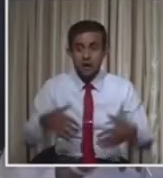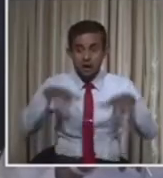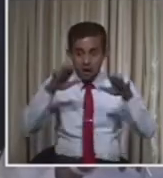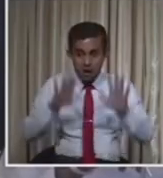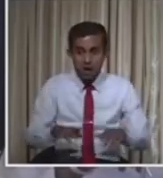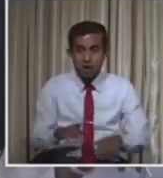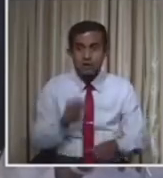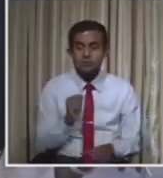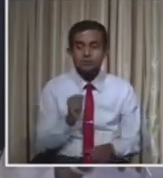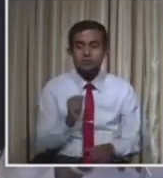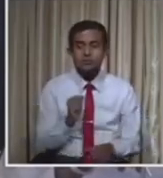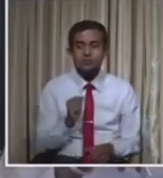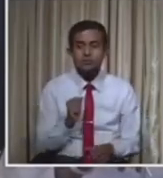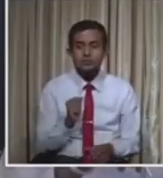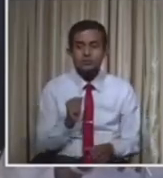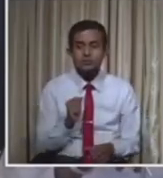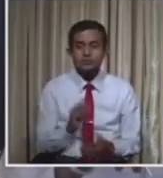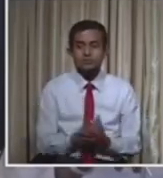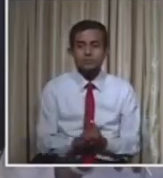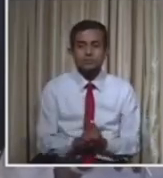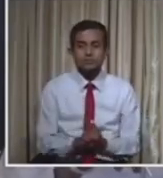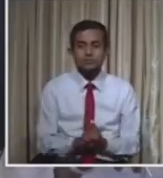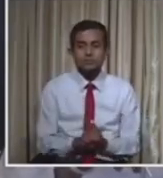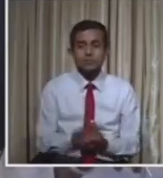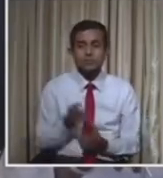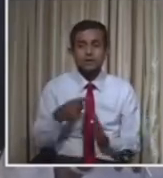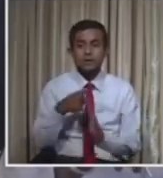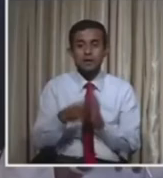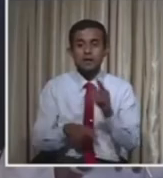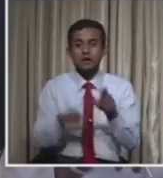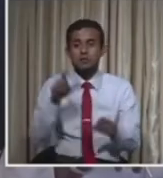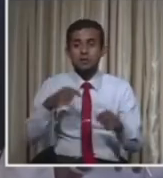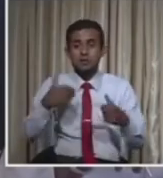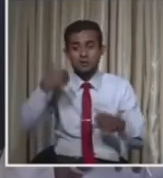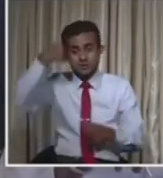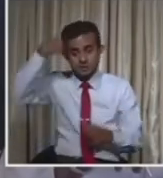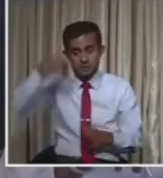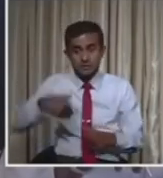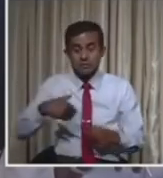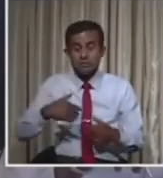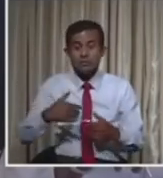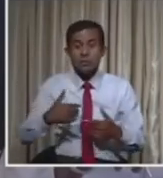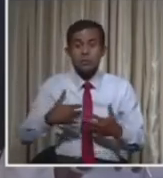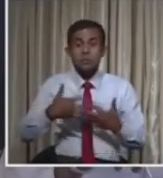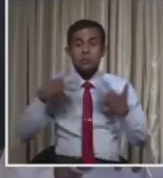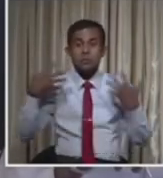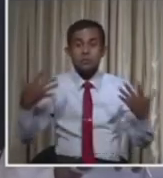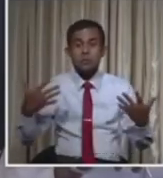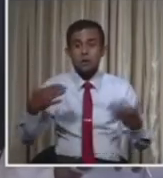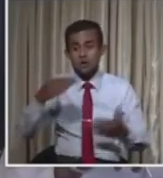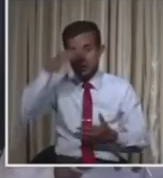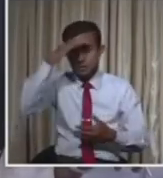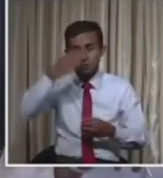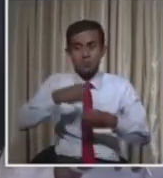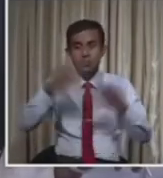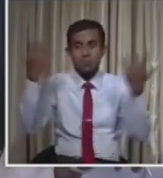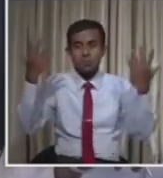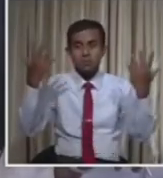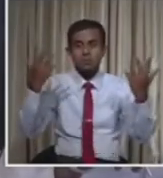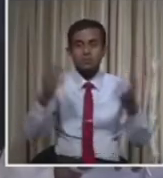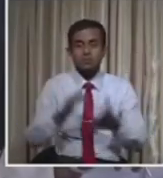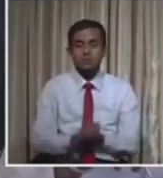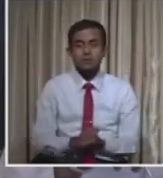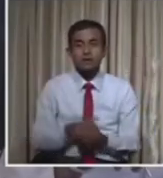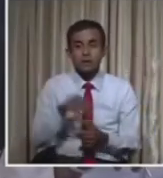අවසානයේදී මොකද සිද්ධ වෙන්නේ ගරු කතානායකතුමනි මේ රටේ මිනිස් ජීවිත විශාල ප්‍රමාණයක් බිලි ගන්න පාස්කු ප්‍රහාරය සිද්ධ වෙනවා